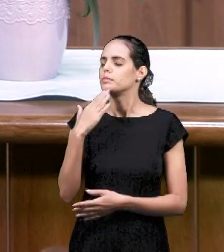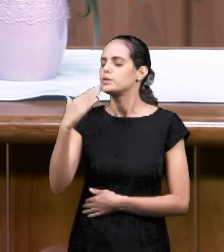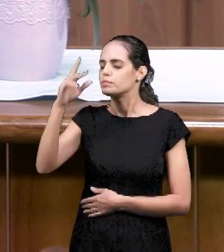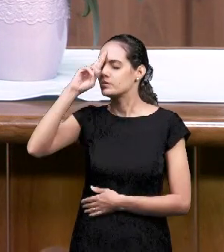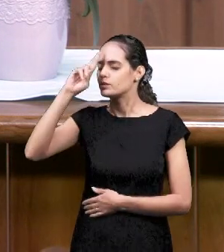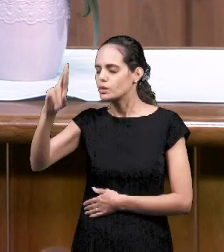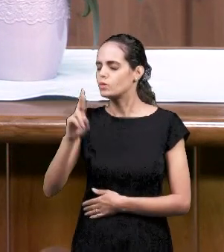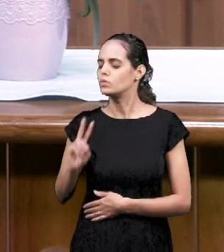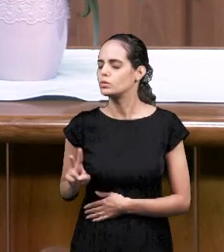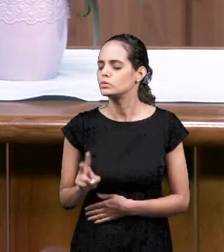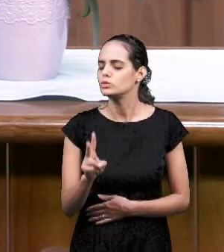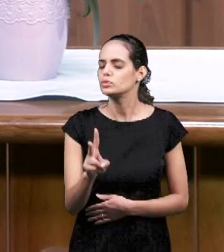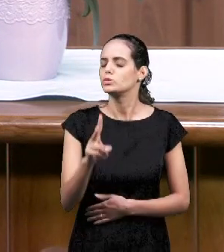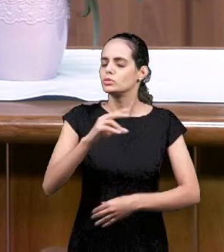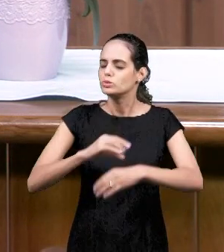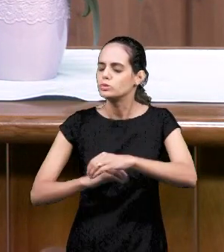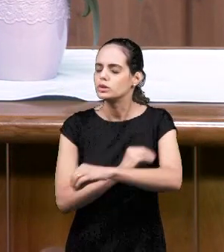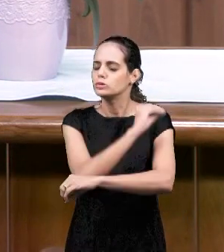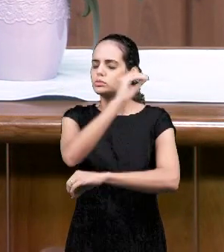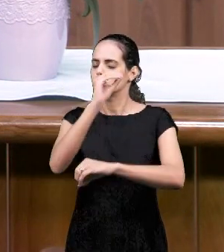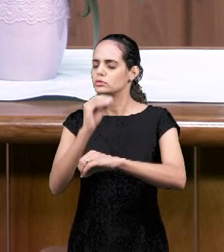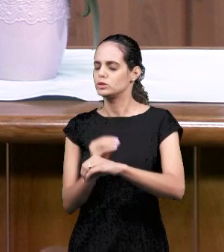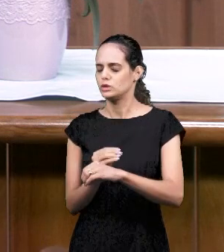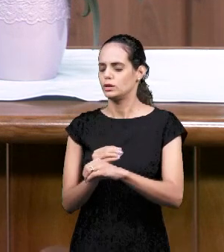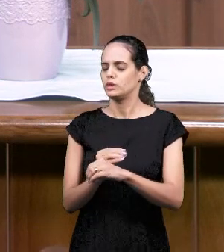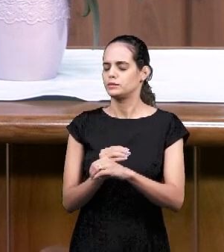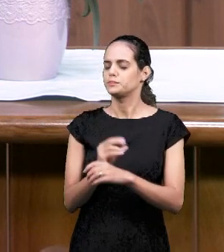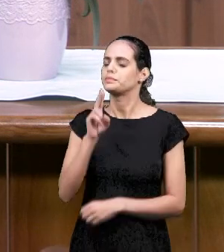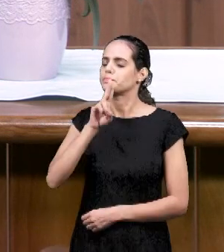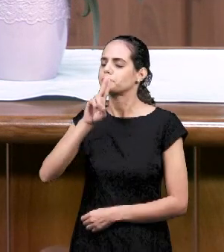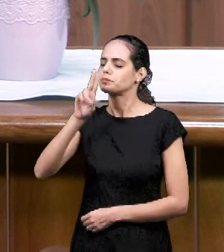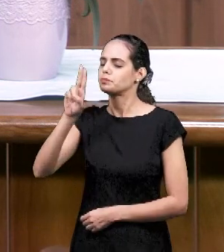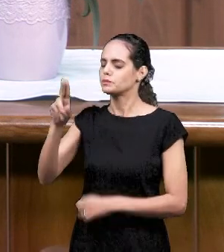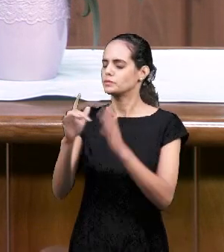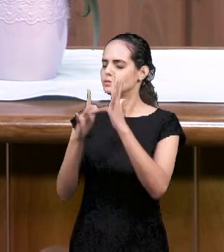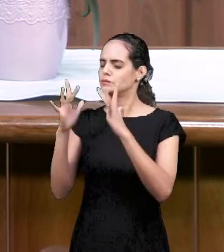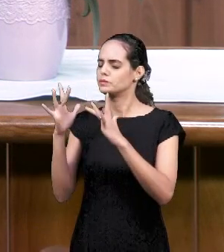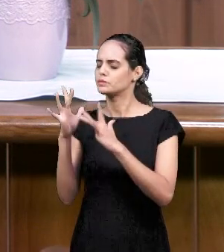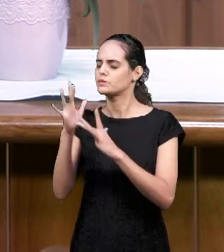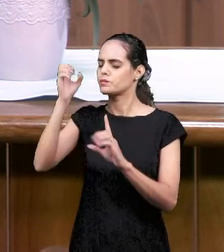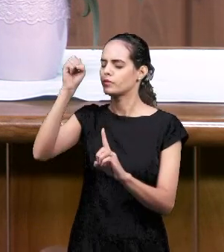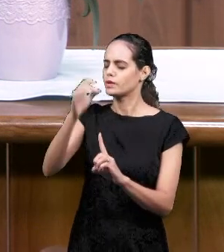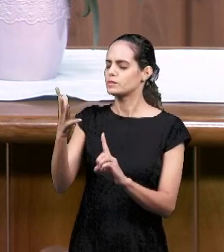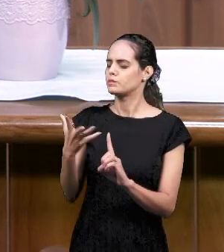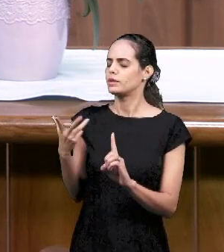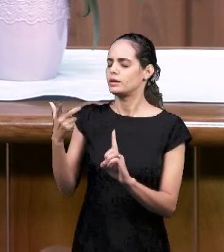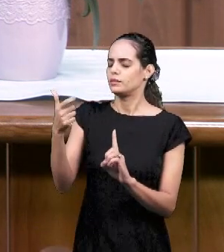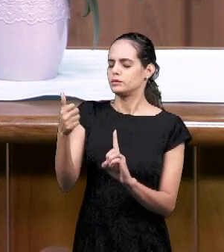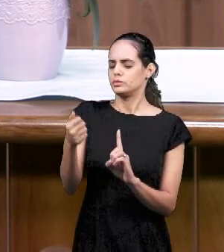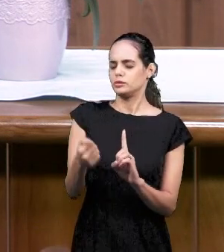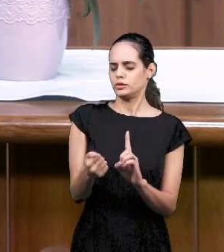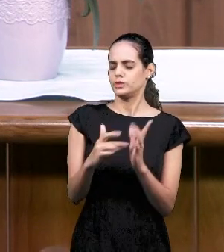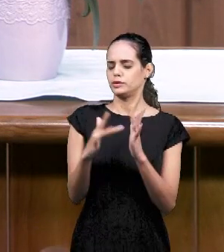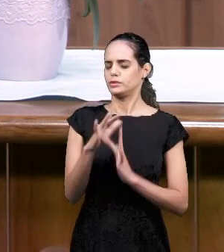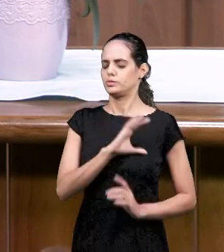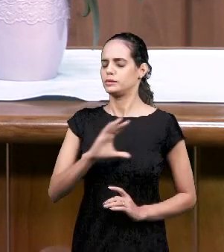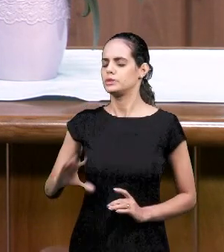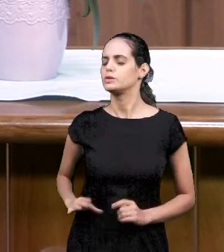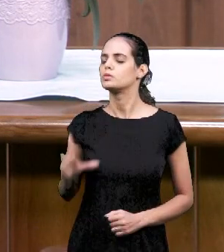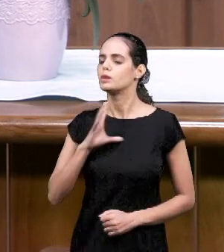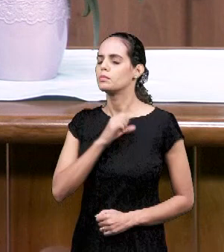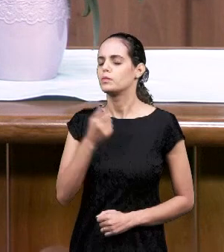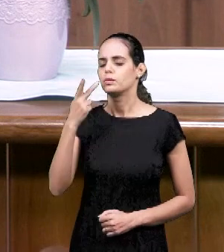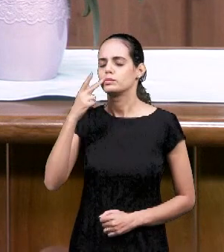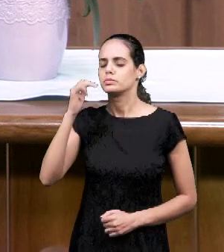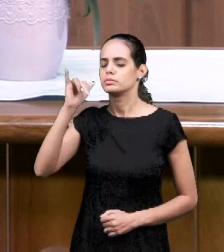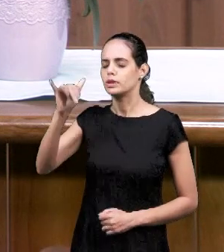continue avec nous le long de cette journée et nous disons que la grâce merveilleuse du Seigneur et Sauveur Jésus-Christ, l'amour de Dieu notre Père éternel, les